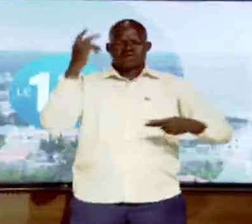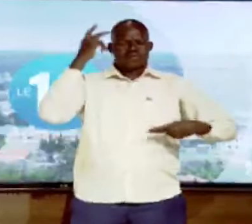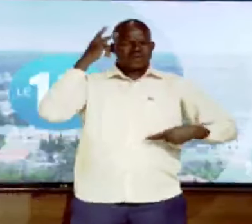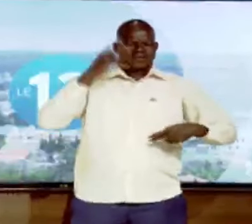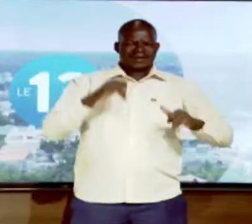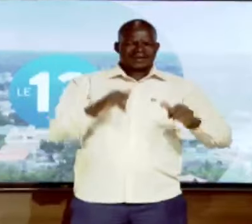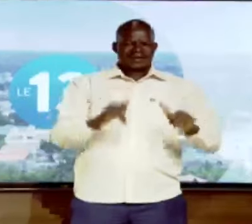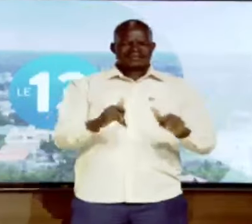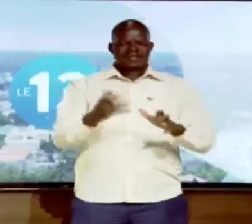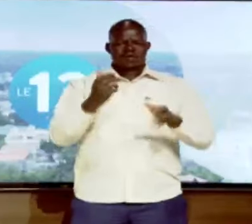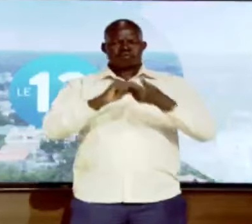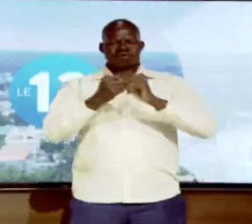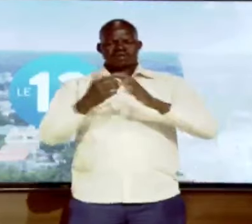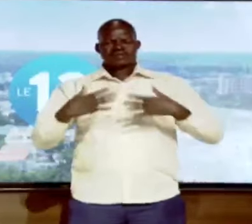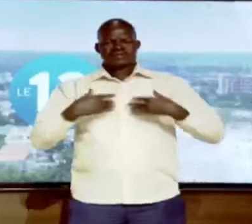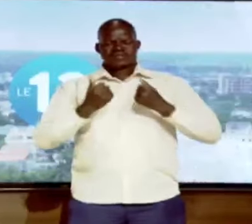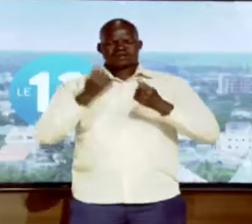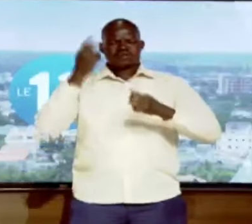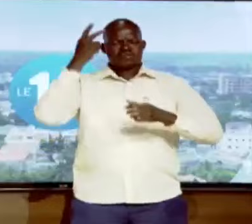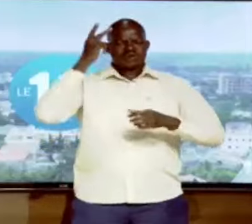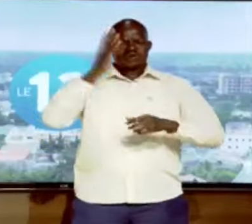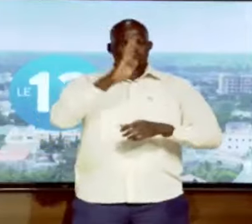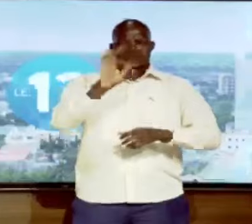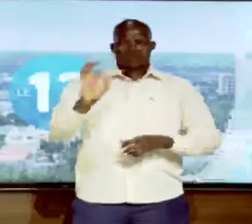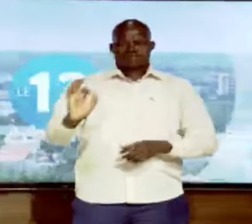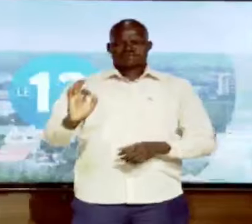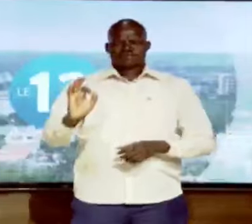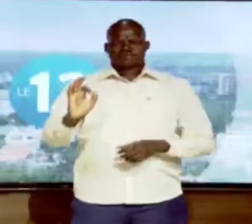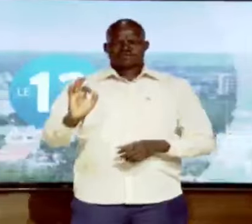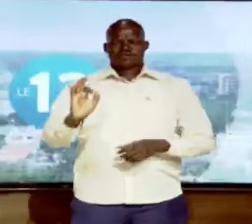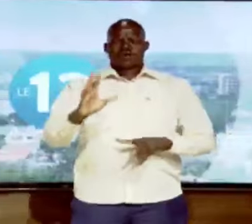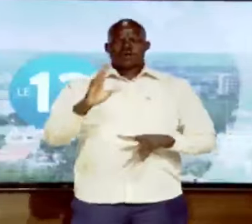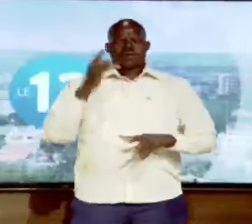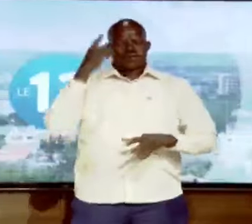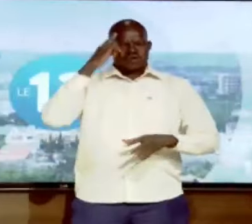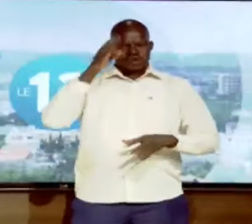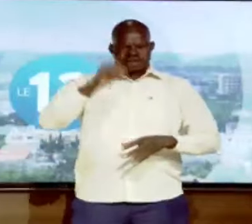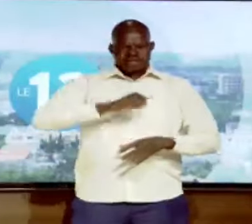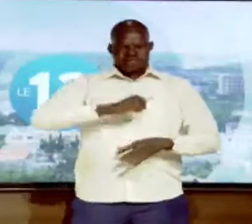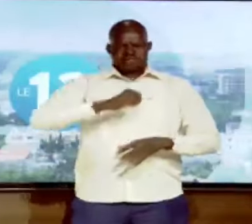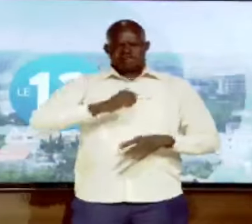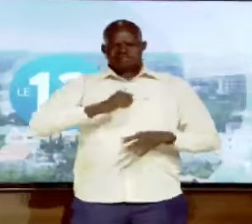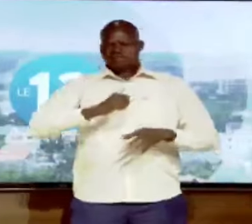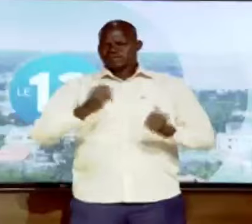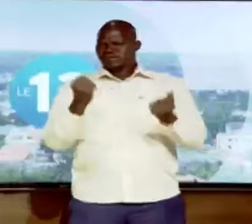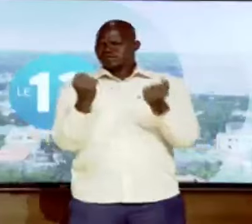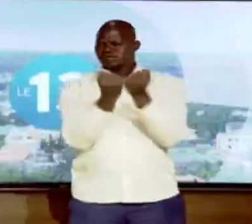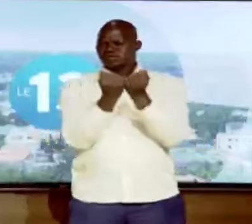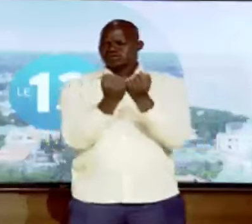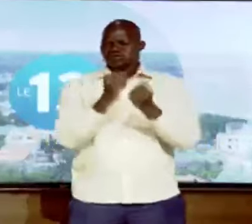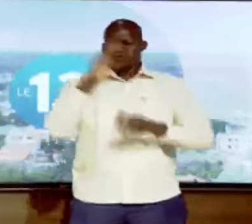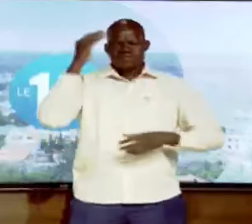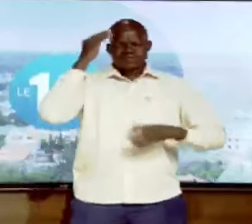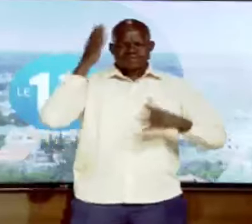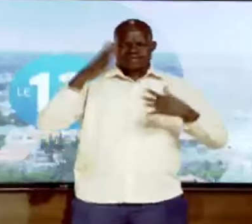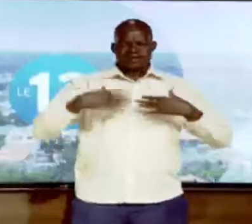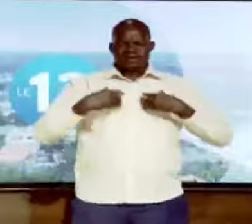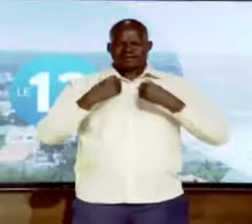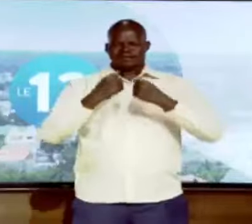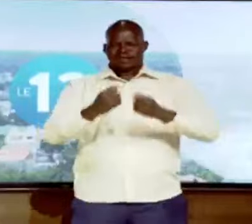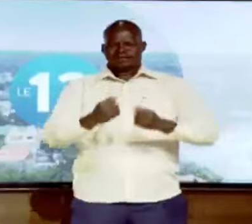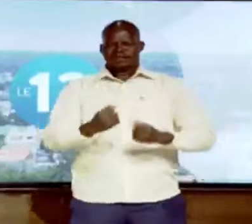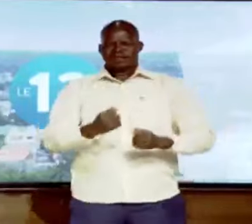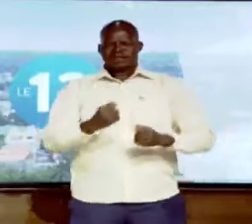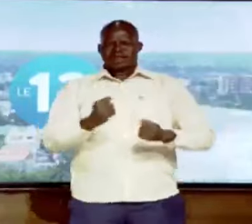véritable problème de santé publique au Burkina Faso et pour une lutte efficace contre cette maladie le ministère de la Santé a homologué en